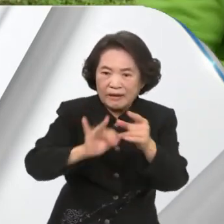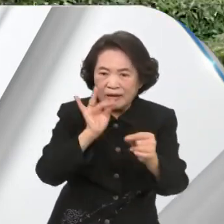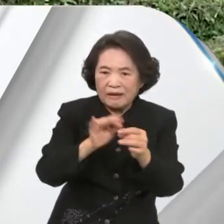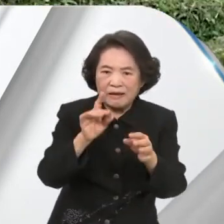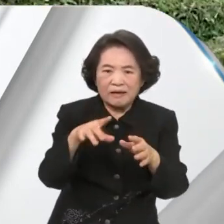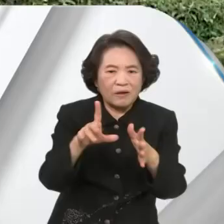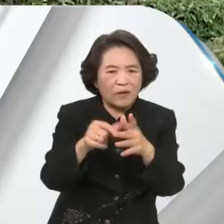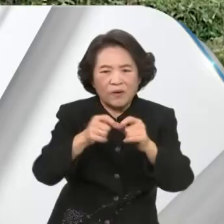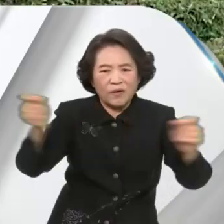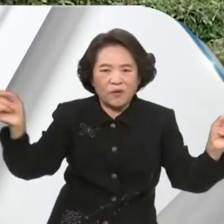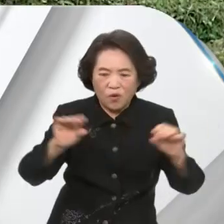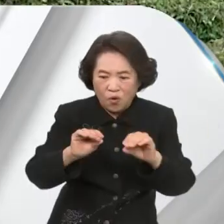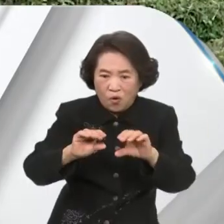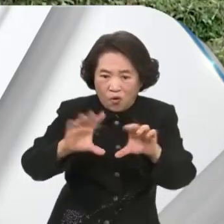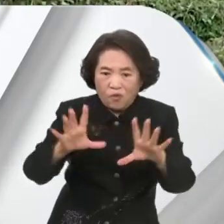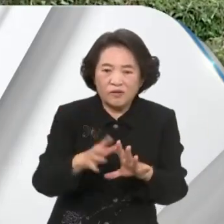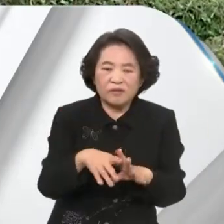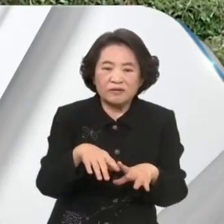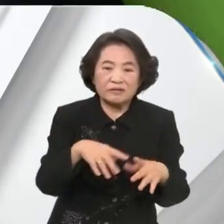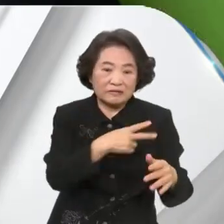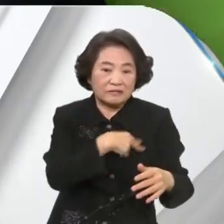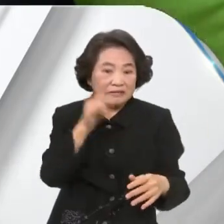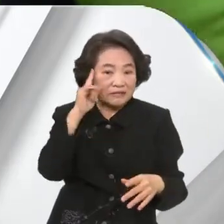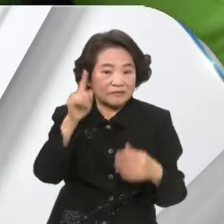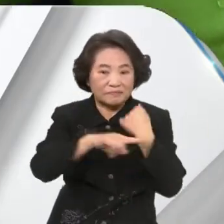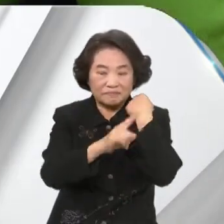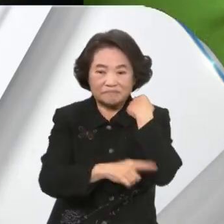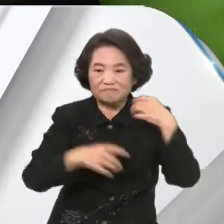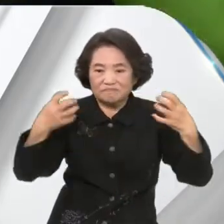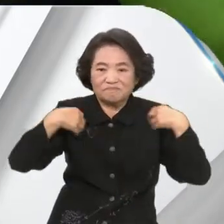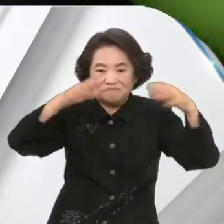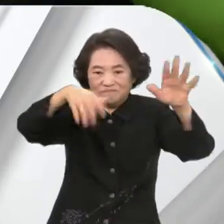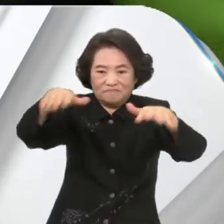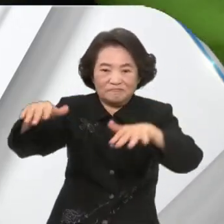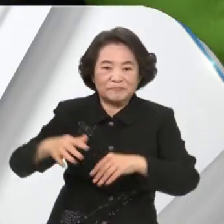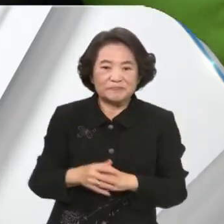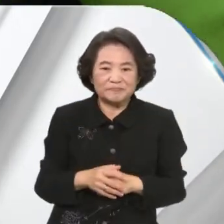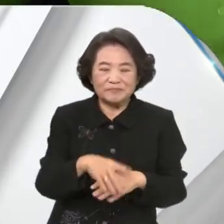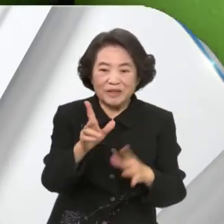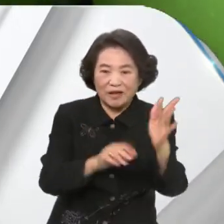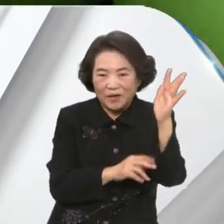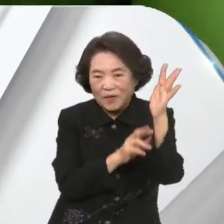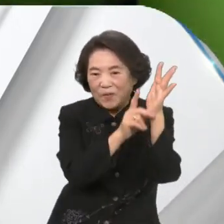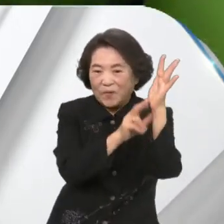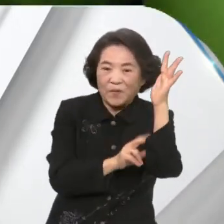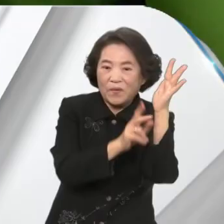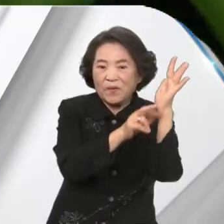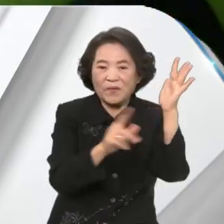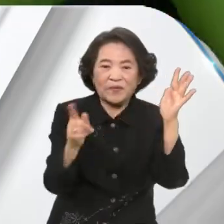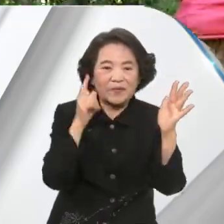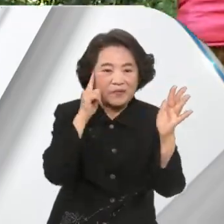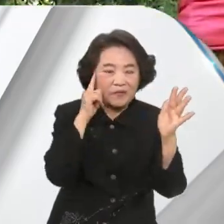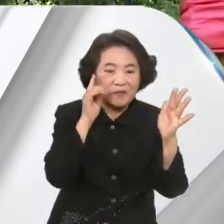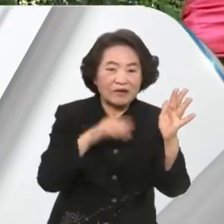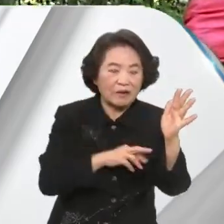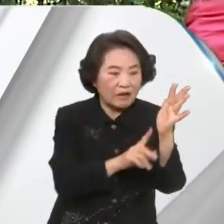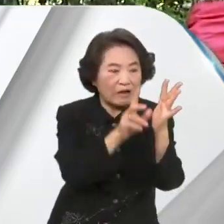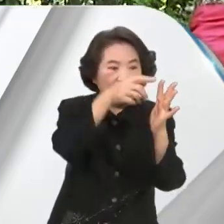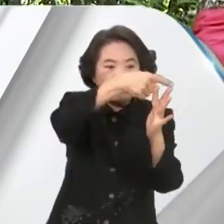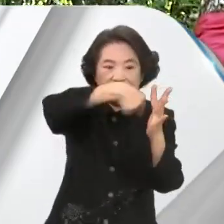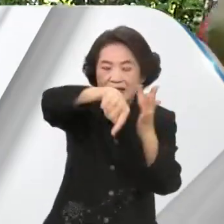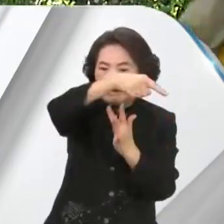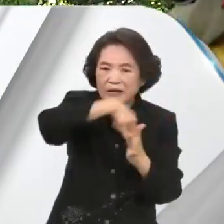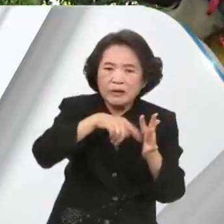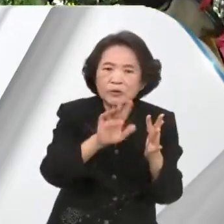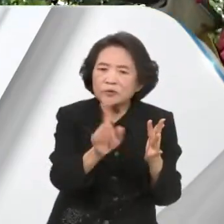很厚。 齐家军是几号的测量行通的小心眼，伊那会去白树的，看那树密挡风又暗多马